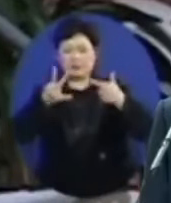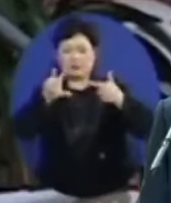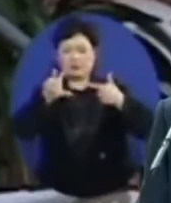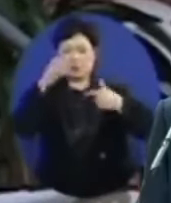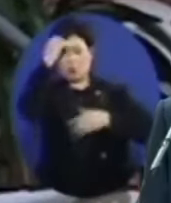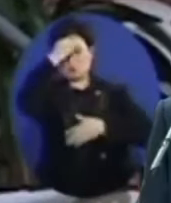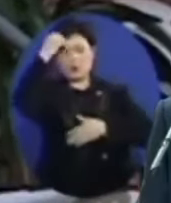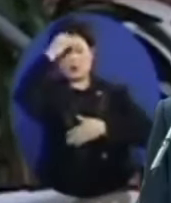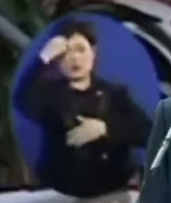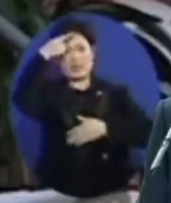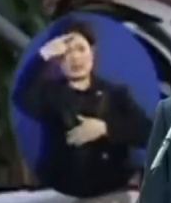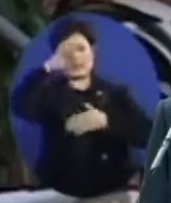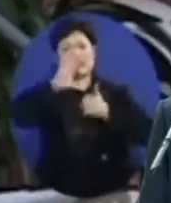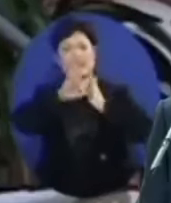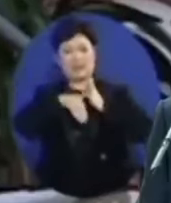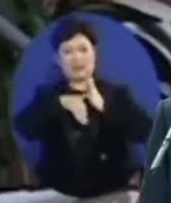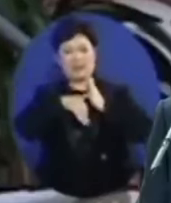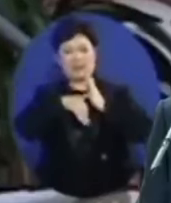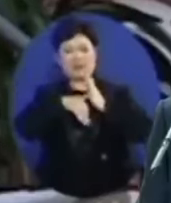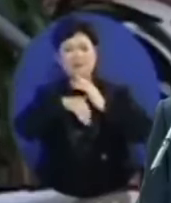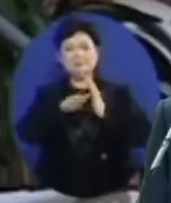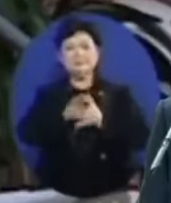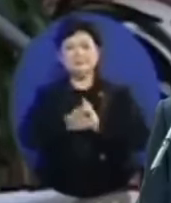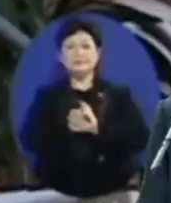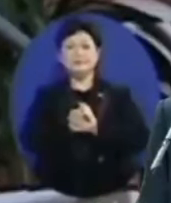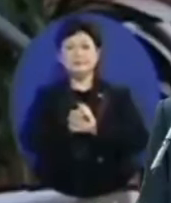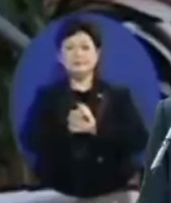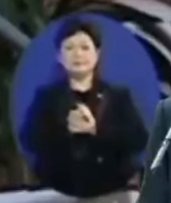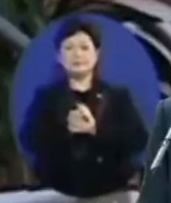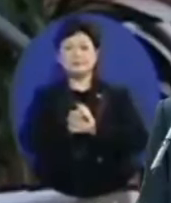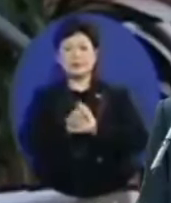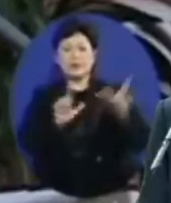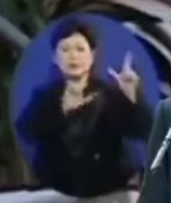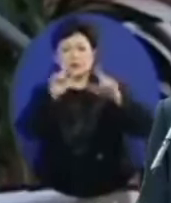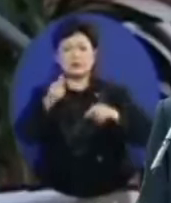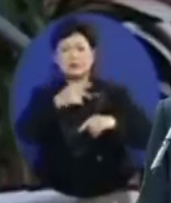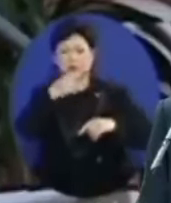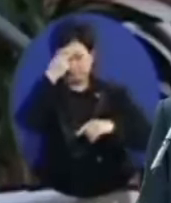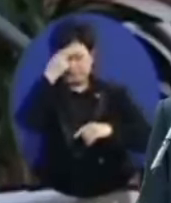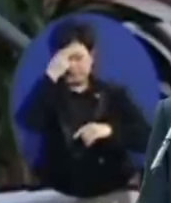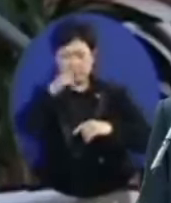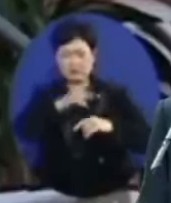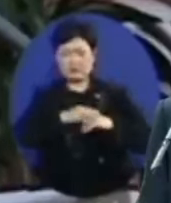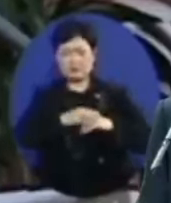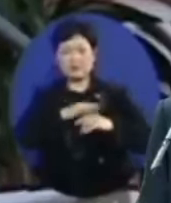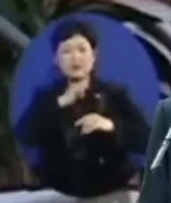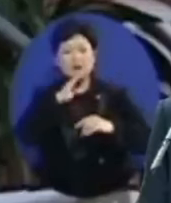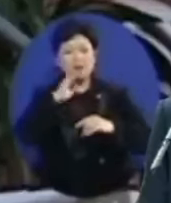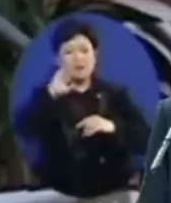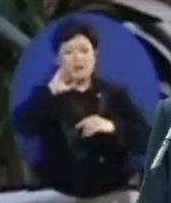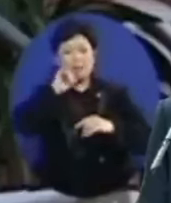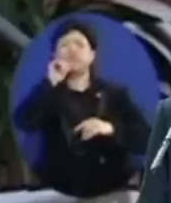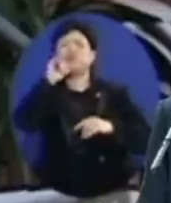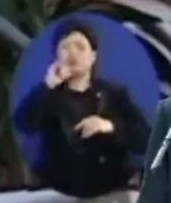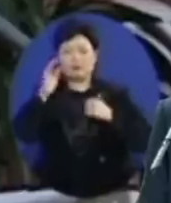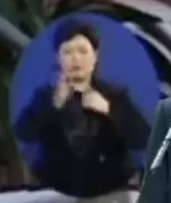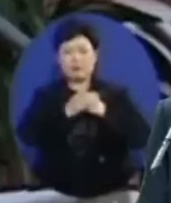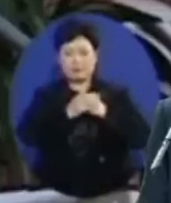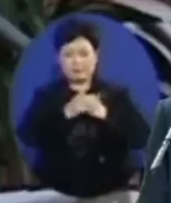고등학교 1학년 때인데 살기가 너무 힘드니까 밤에 부두에 하역 작업에 나왔는데